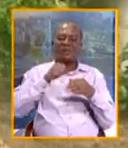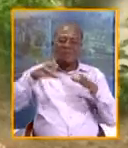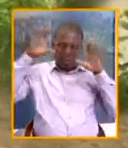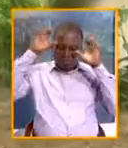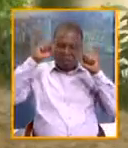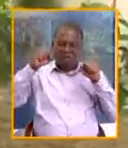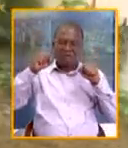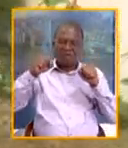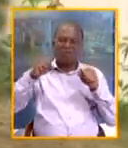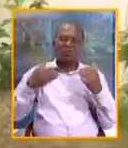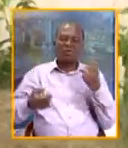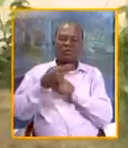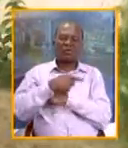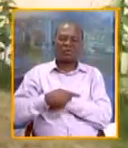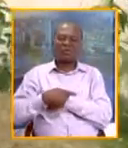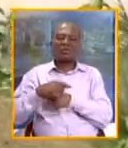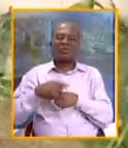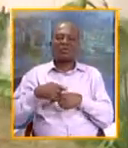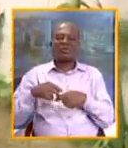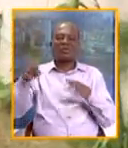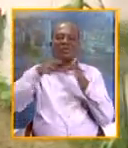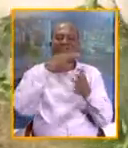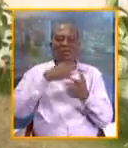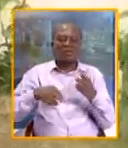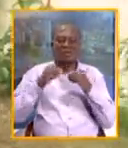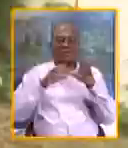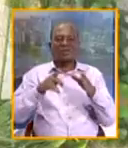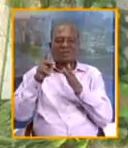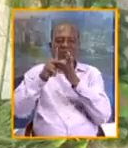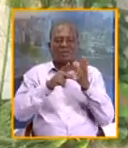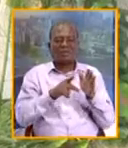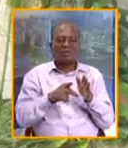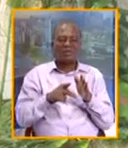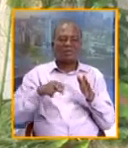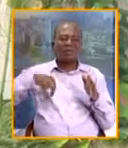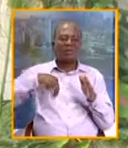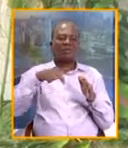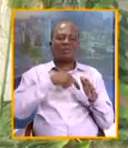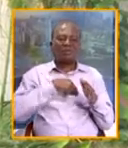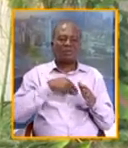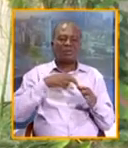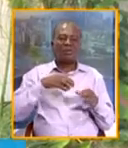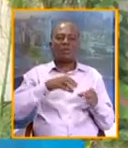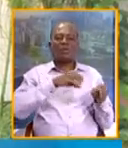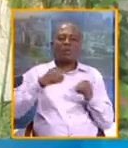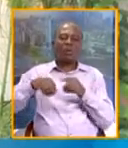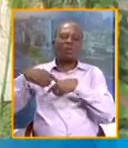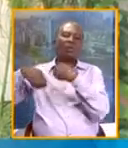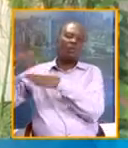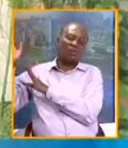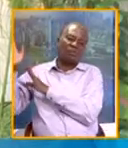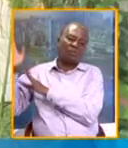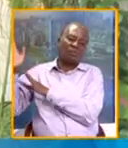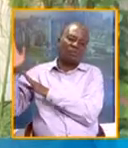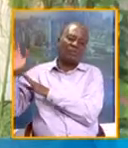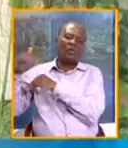aujourd'hui à la retraite laisse entrevoir des propositions nous on va passer le pays ne